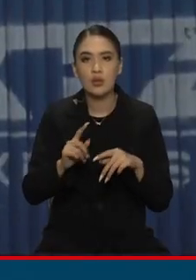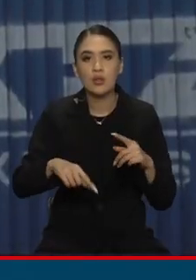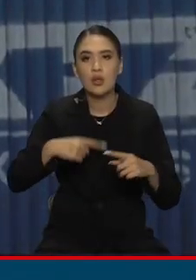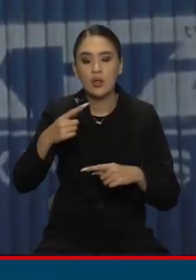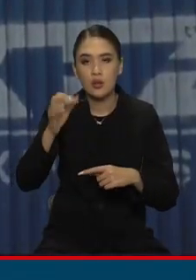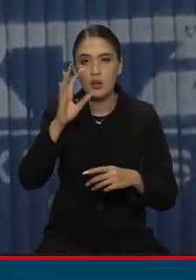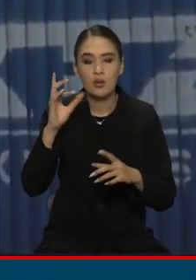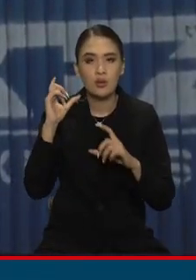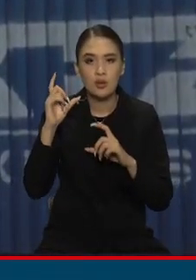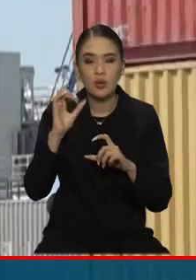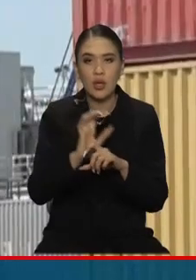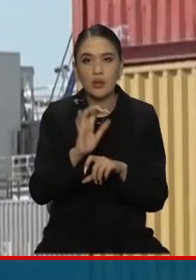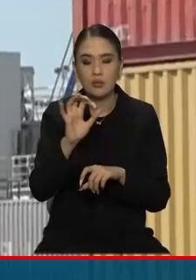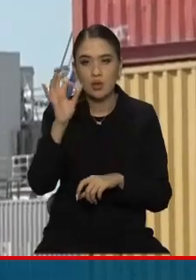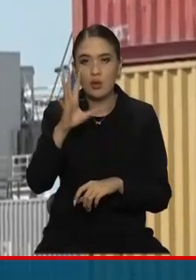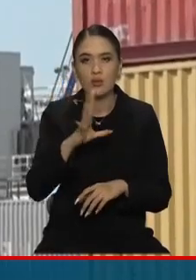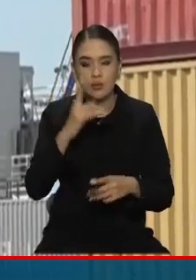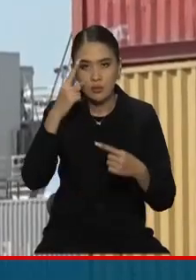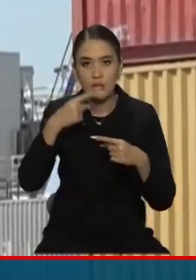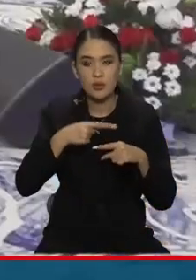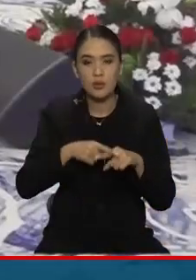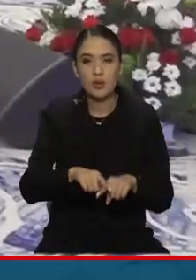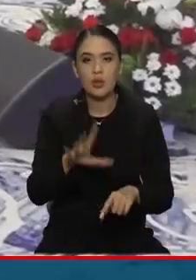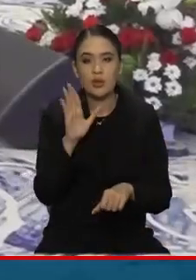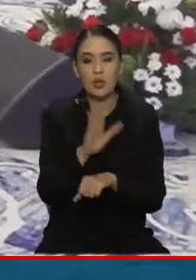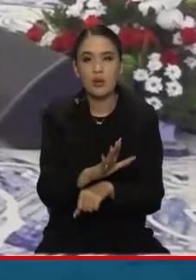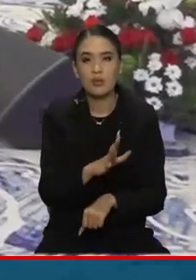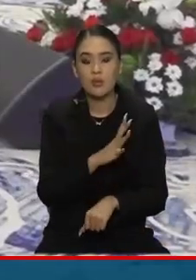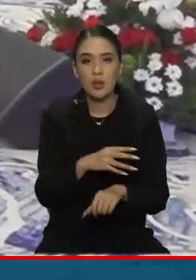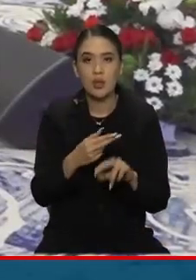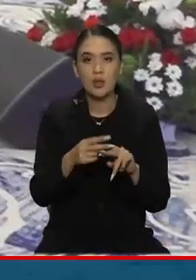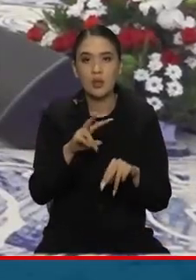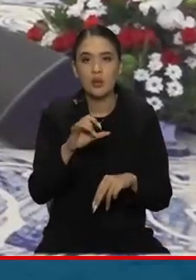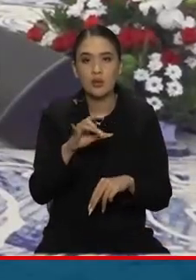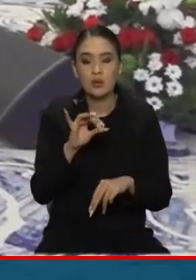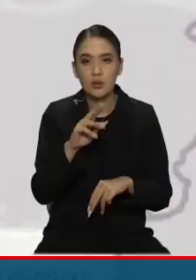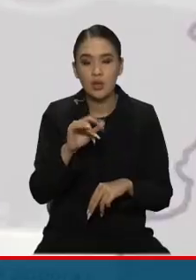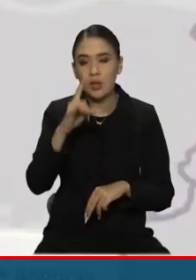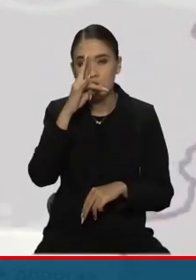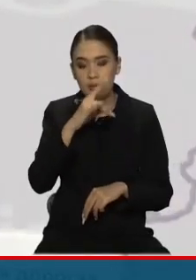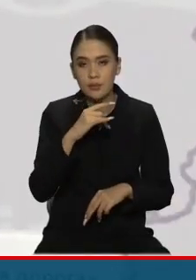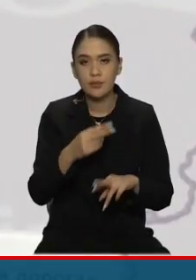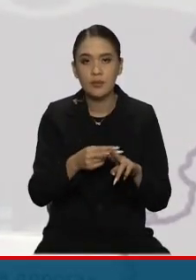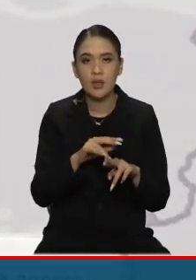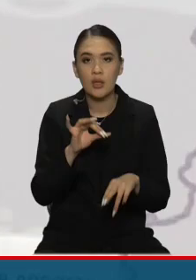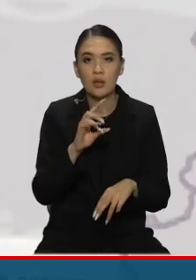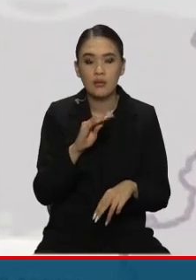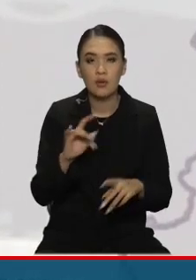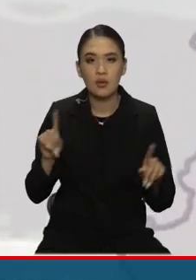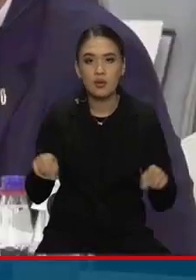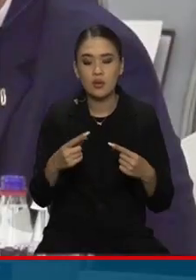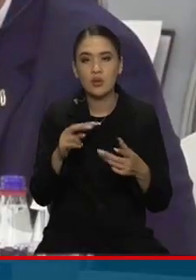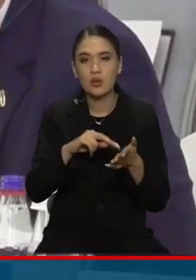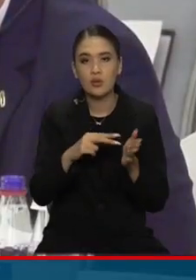жүк тасымалын ұлғайтуды тапсырған. Ал бүгінгі шараға қатысқан шетелдік логистика саласының өкілдері мен қазақстандықтар инфрақұрылымдық жобаларды